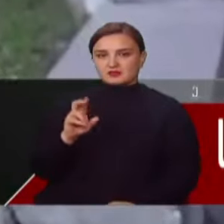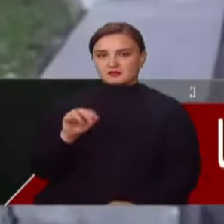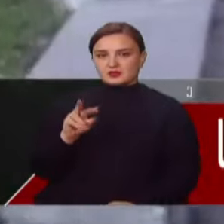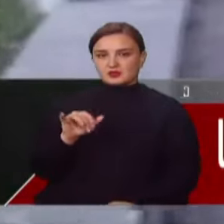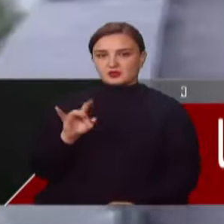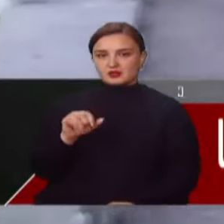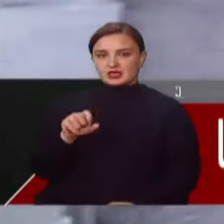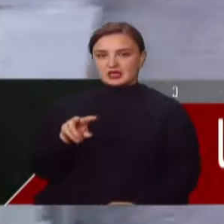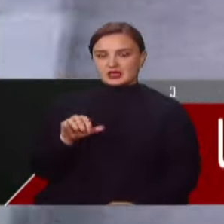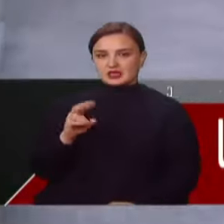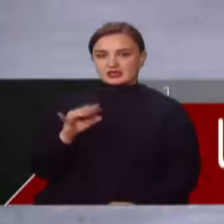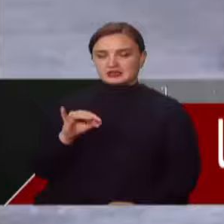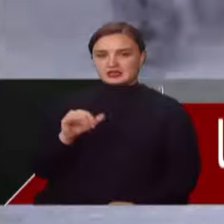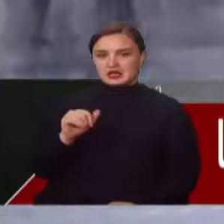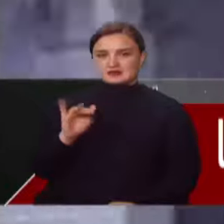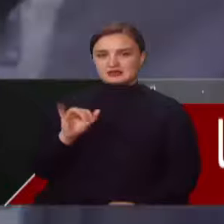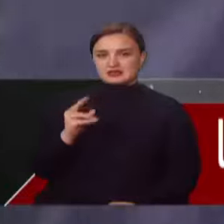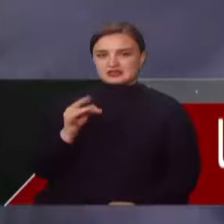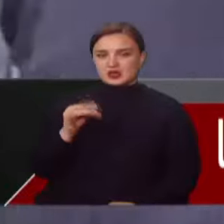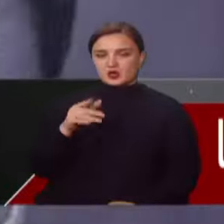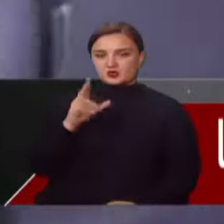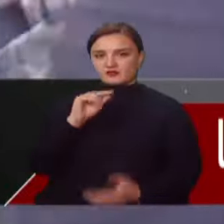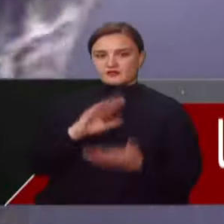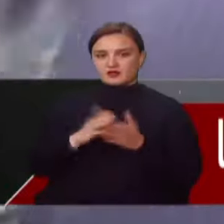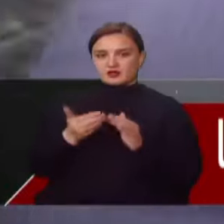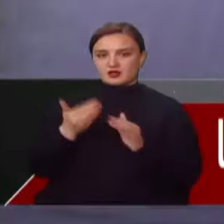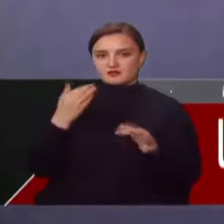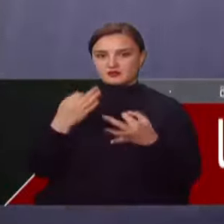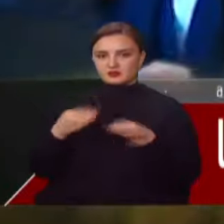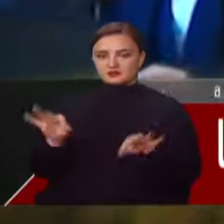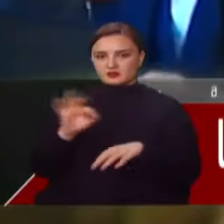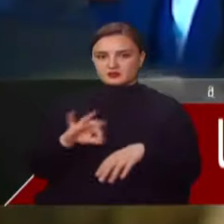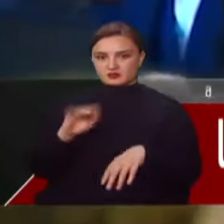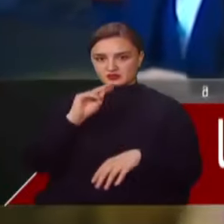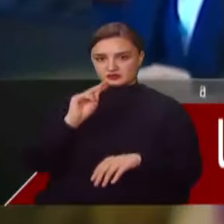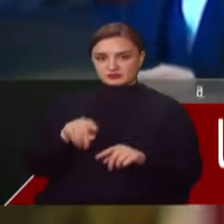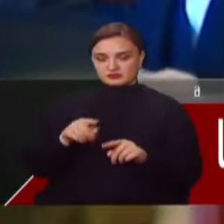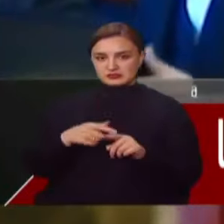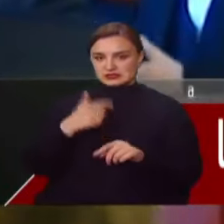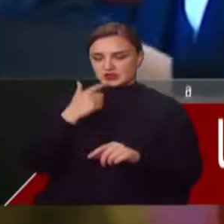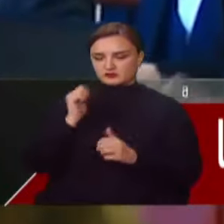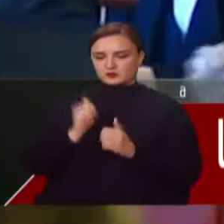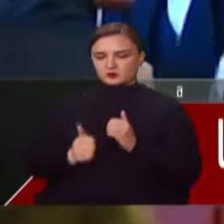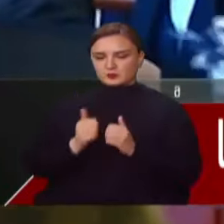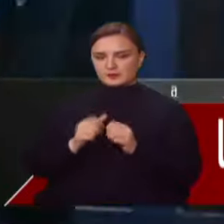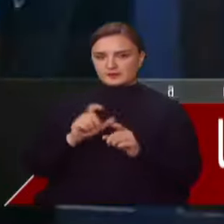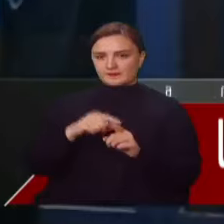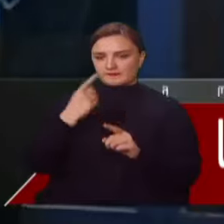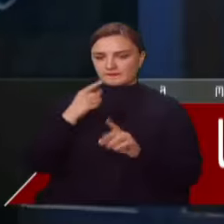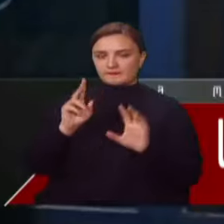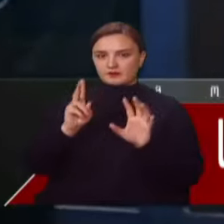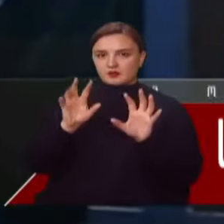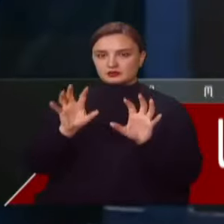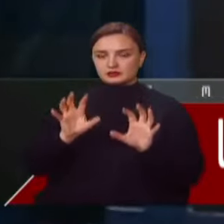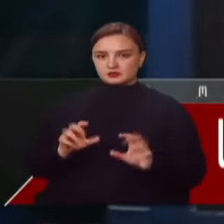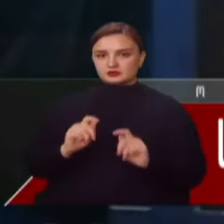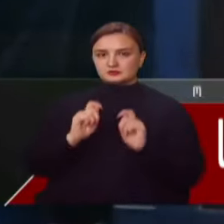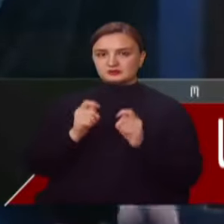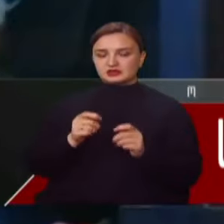გერონტი ალანიას და ავთანდილ აფციაურის ვადაზე ადრე გათავისუფლების გამო მიესაჭა. მიხეილ სააკაშვილი მუდმივად ამბობდა, რომ მან კონსტიტუციით